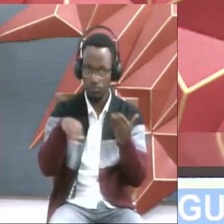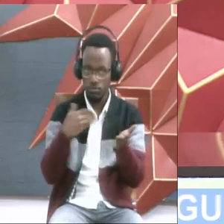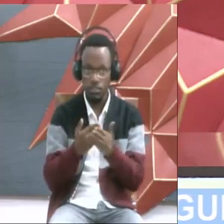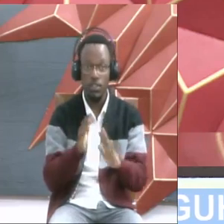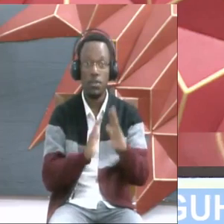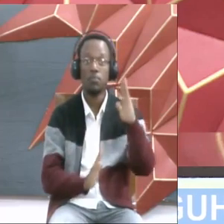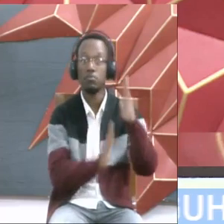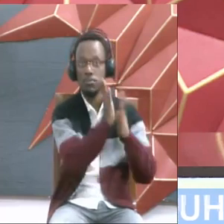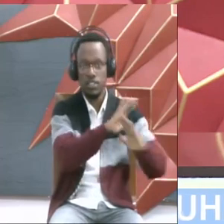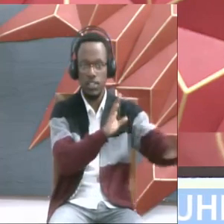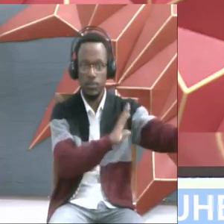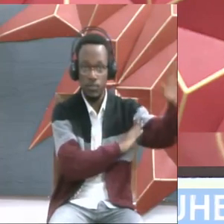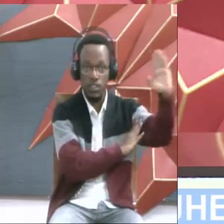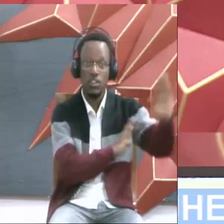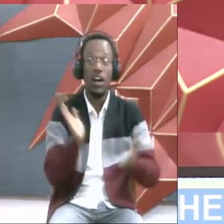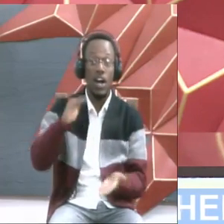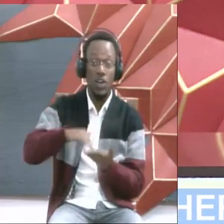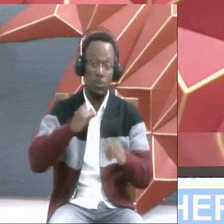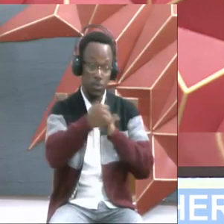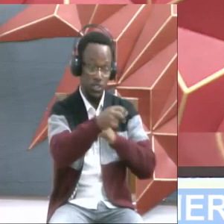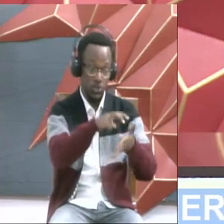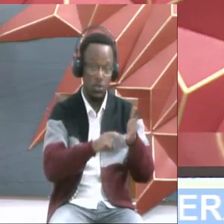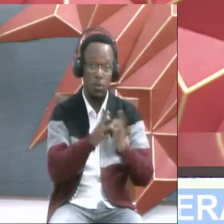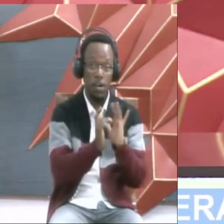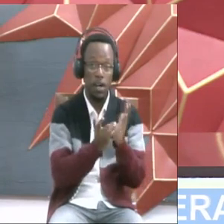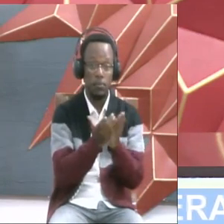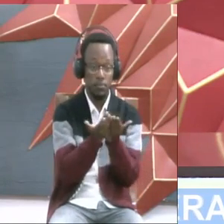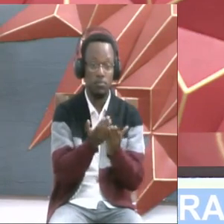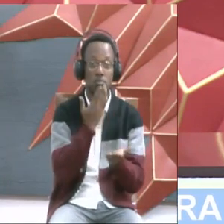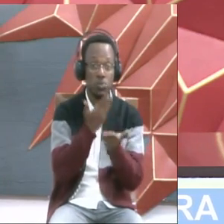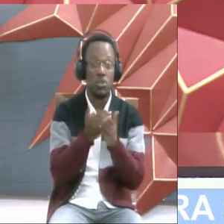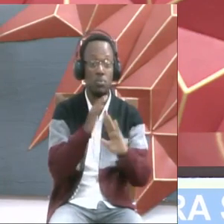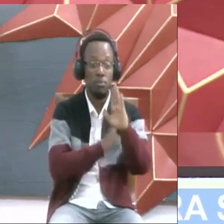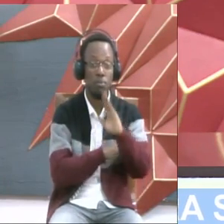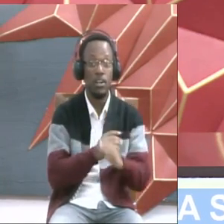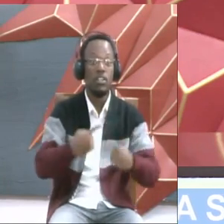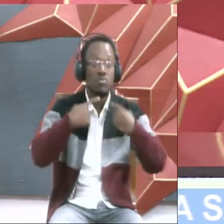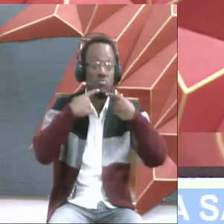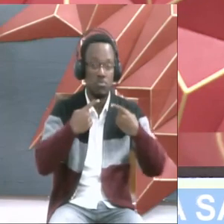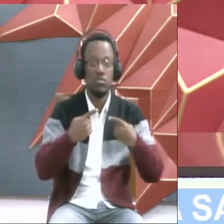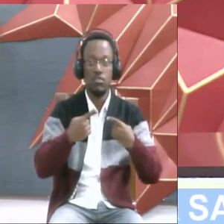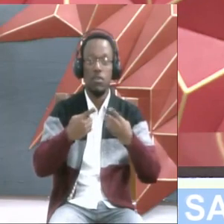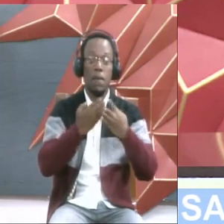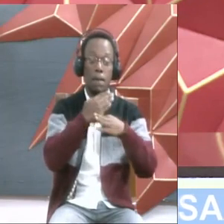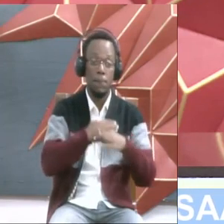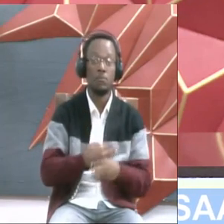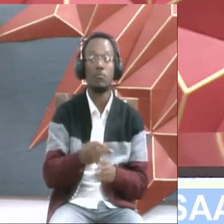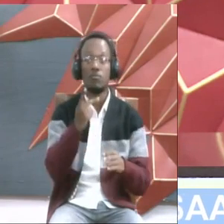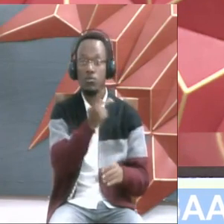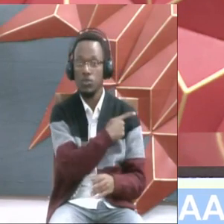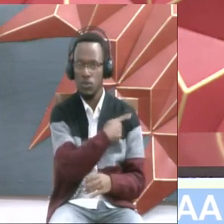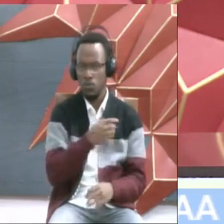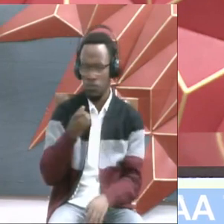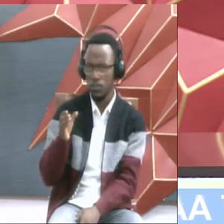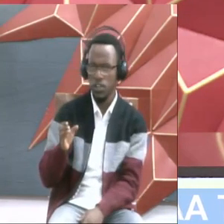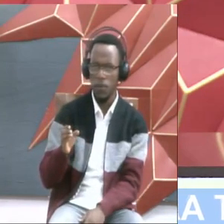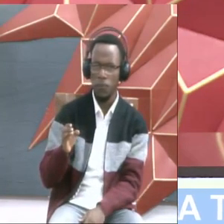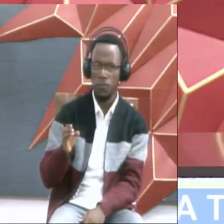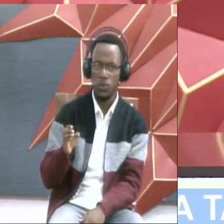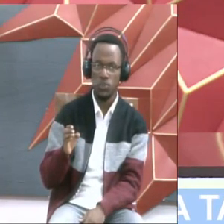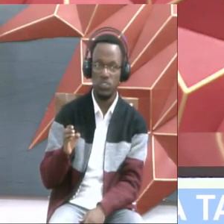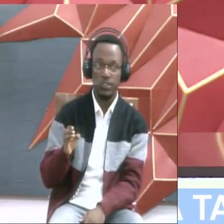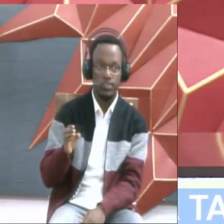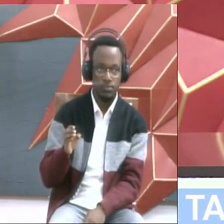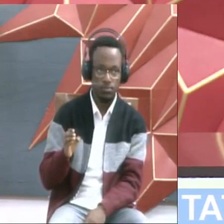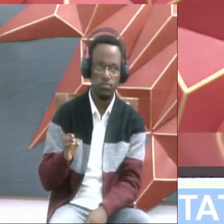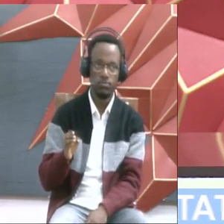cyane Sonye amajambo meza Imana yashize muri Mwenda ta Pahuro Pahuro na baradushikiriza ku murongo wa 21 yavuze ngo